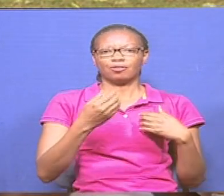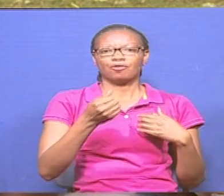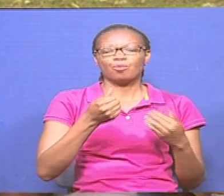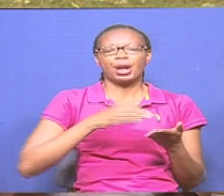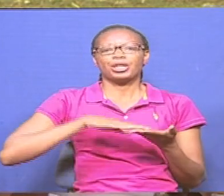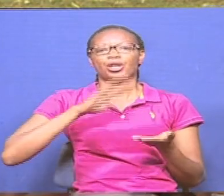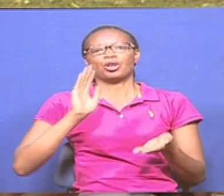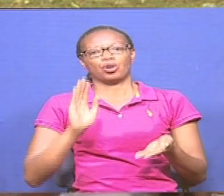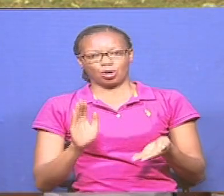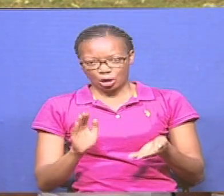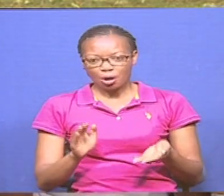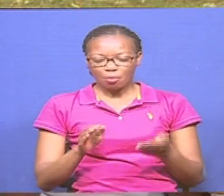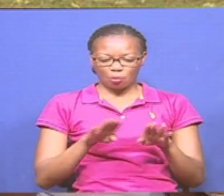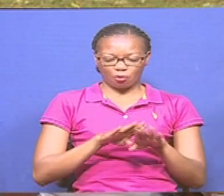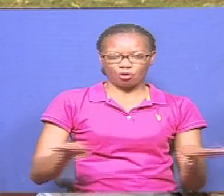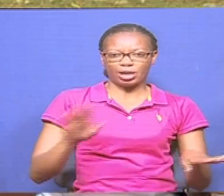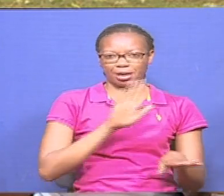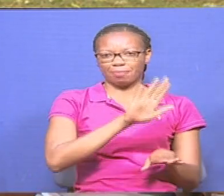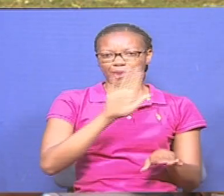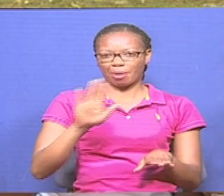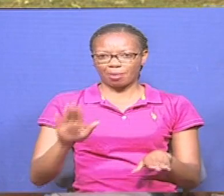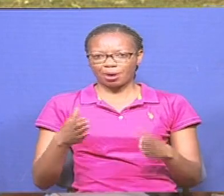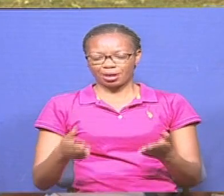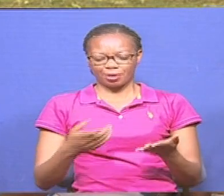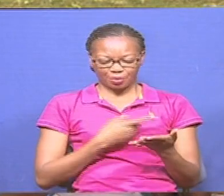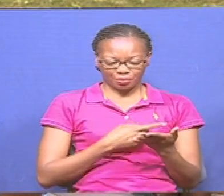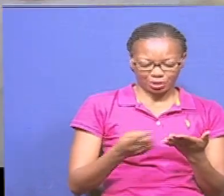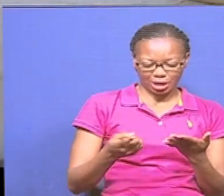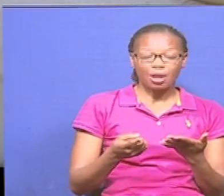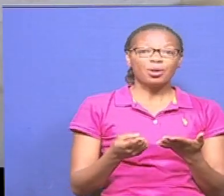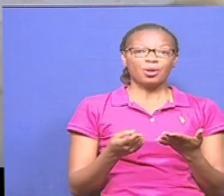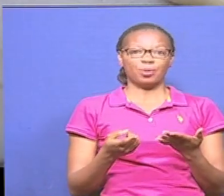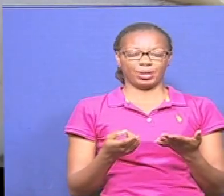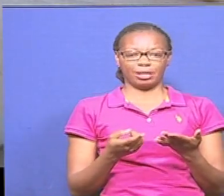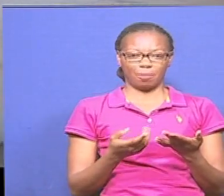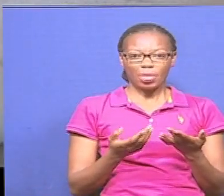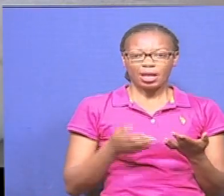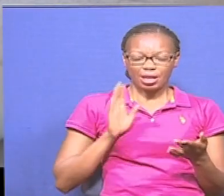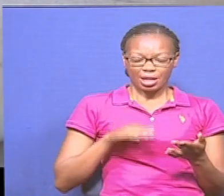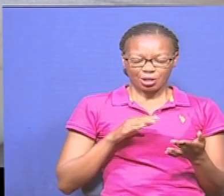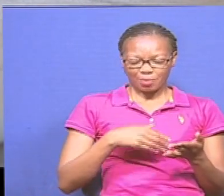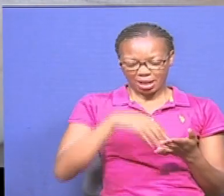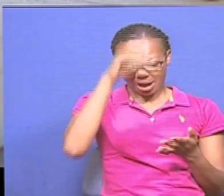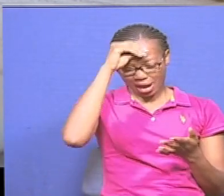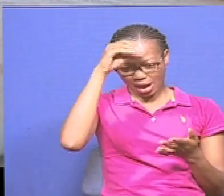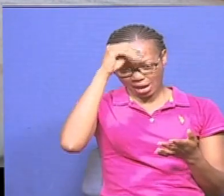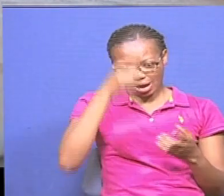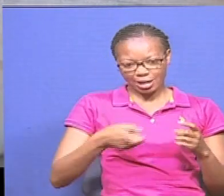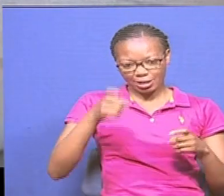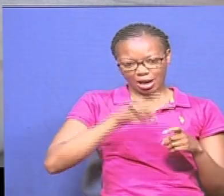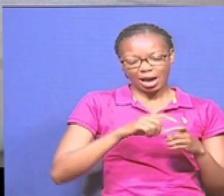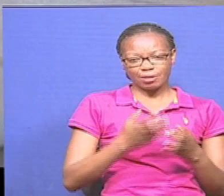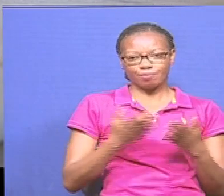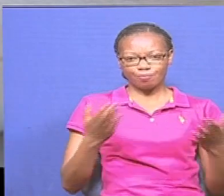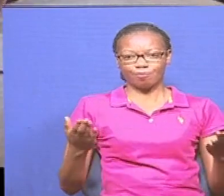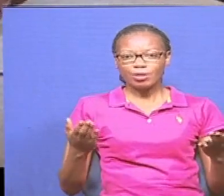that they can earn more from their produce. Hii wiki akina mama hawa wamefunzwa jinsi ya